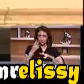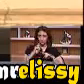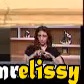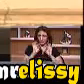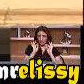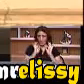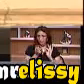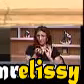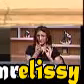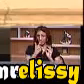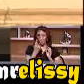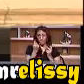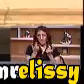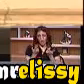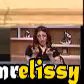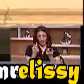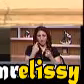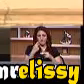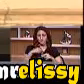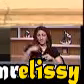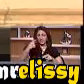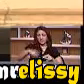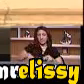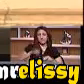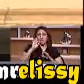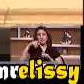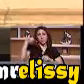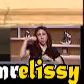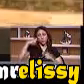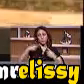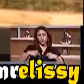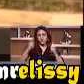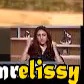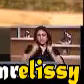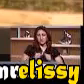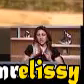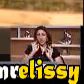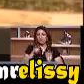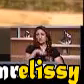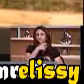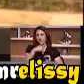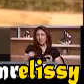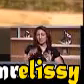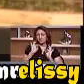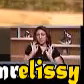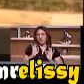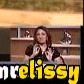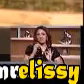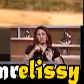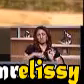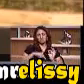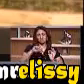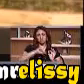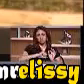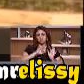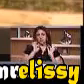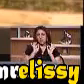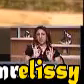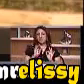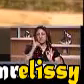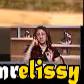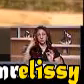الفاكسيره كلنا عارفين بيبقى بكام، وبناخده على حسابنا، وزاره الصحه ما بتوفرلناش فاكسينات. انا عايزه يبص بعين الرحمه للناس اللي بتتعرض على